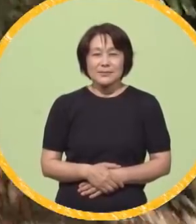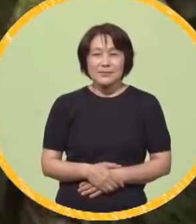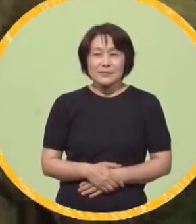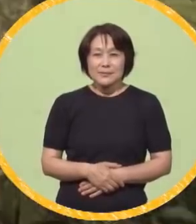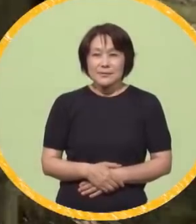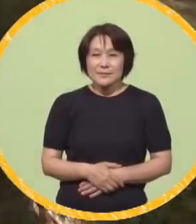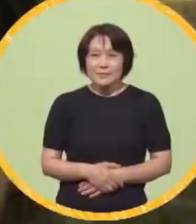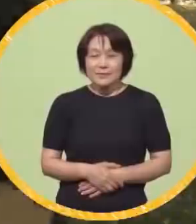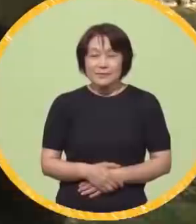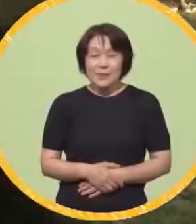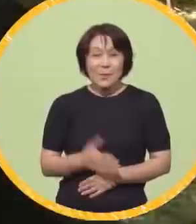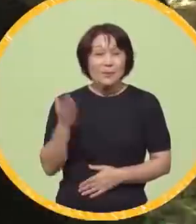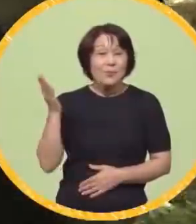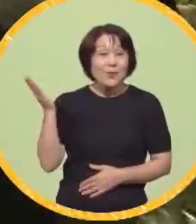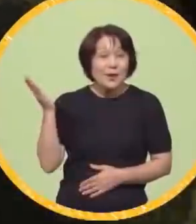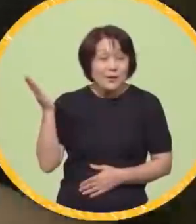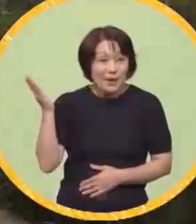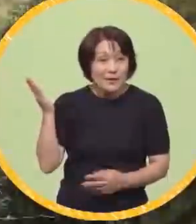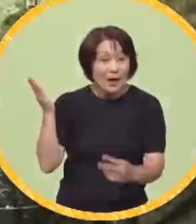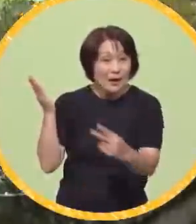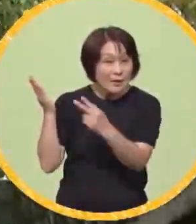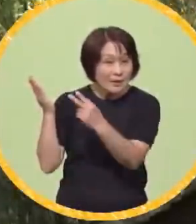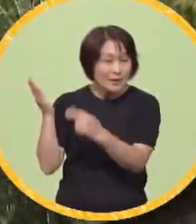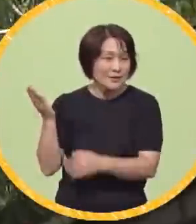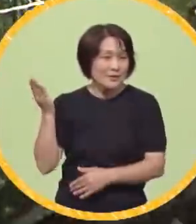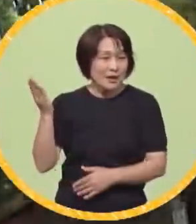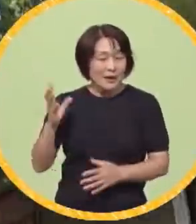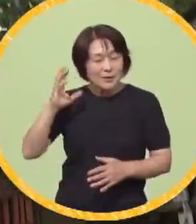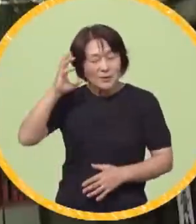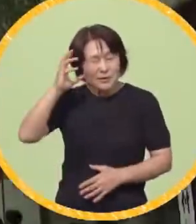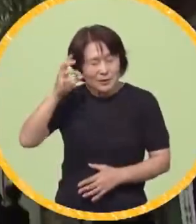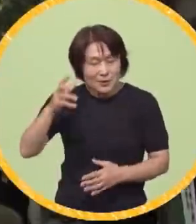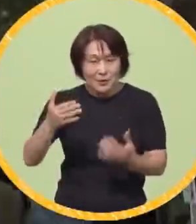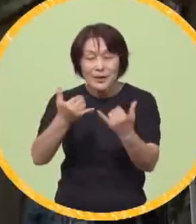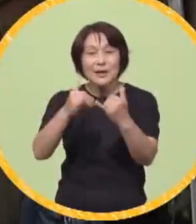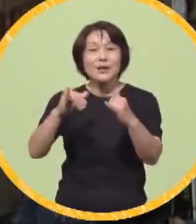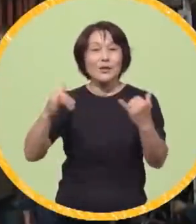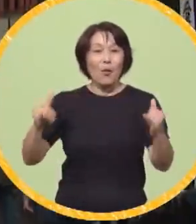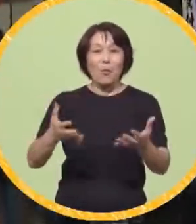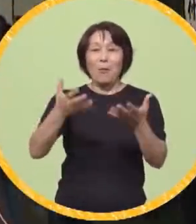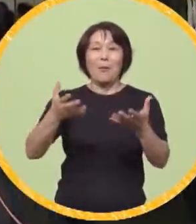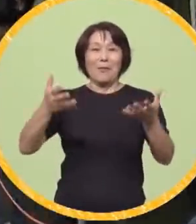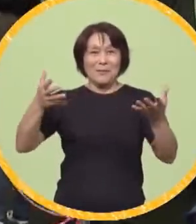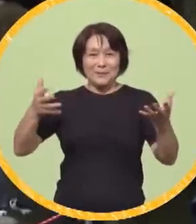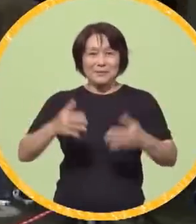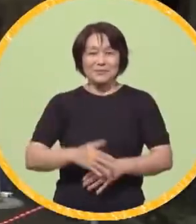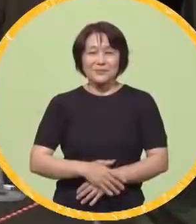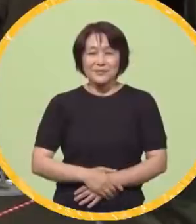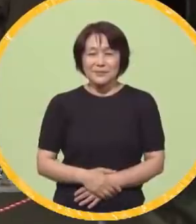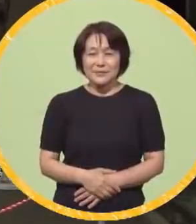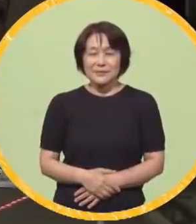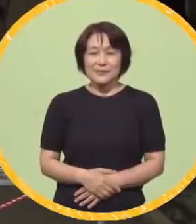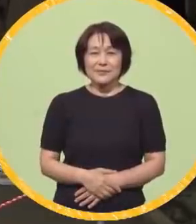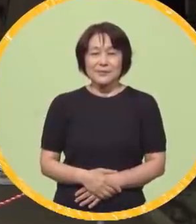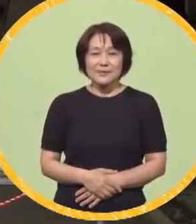いや、見てください、すごい人の数。わ